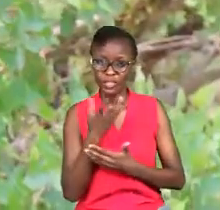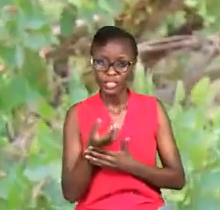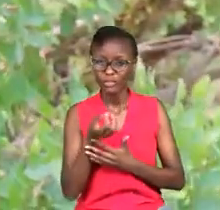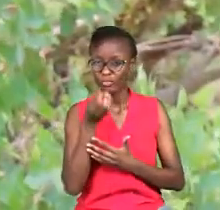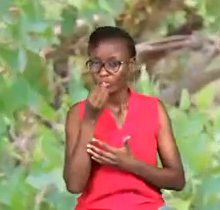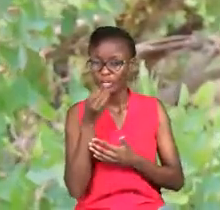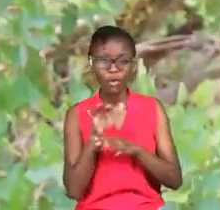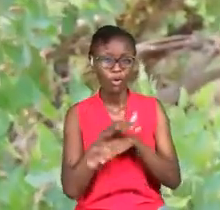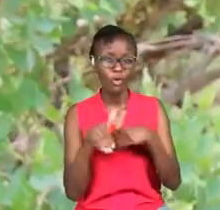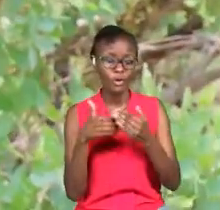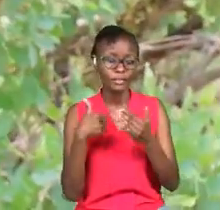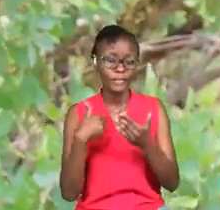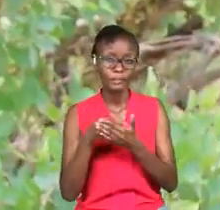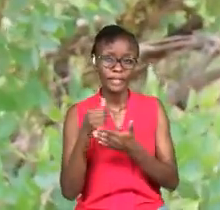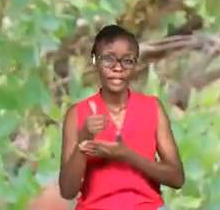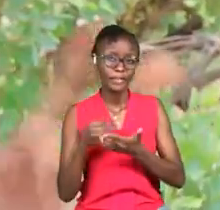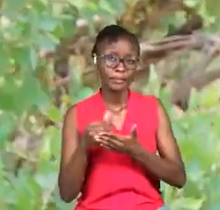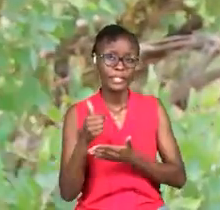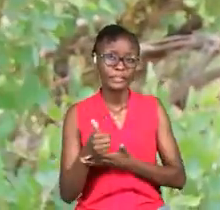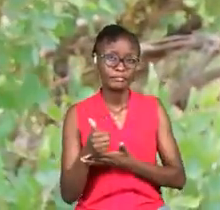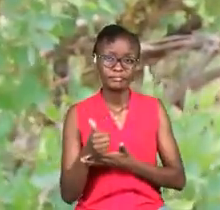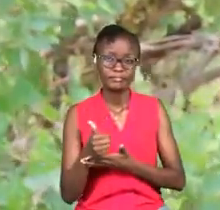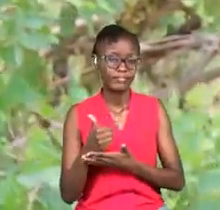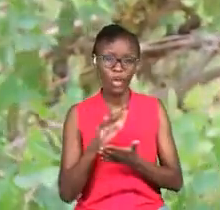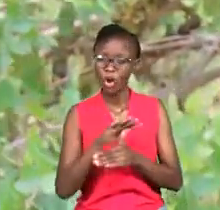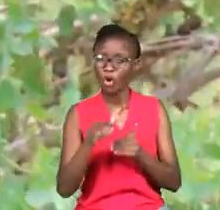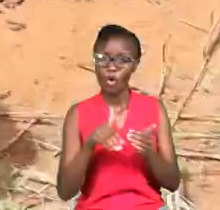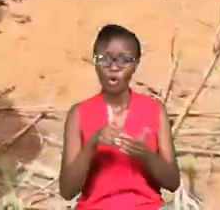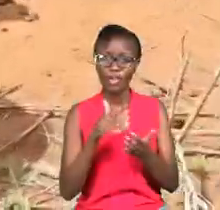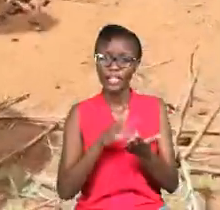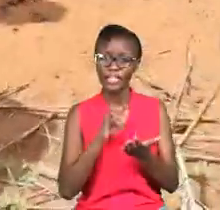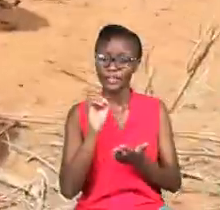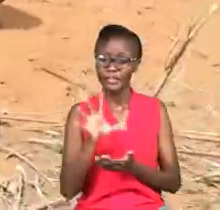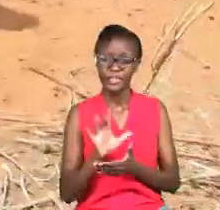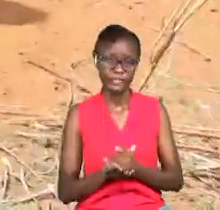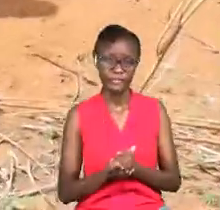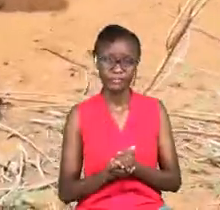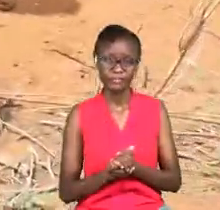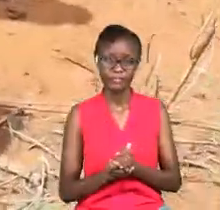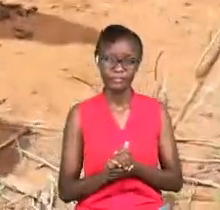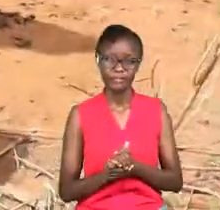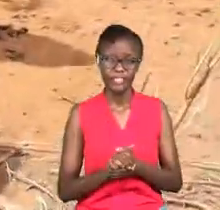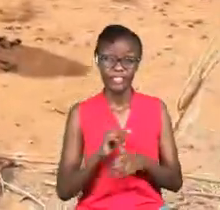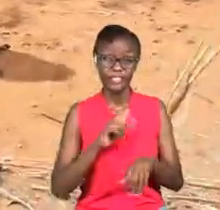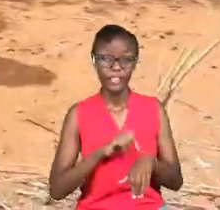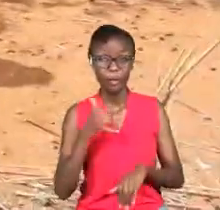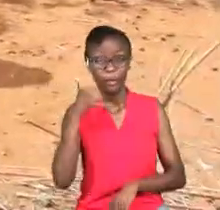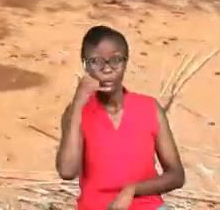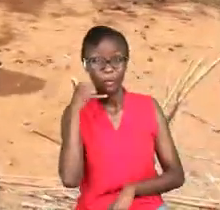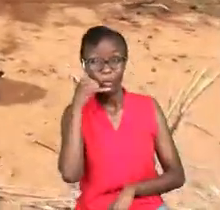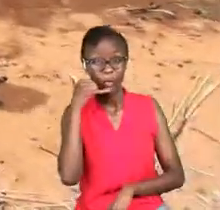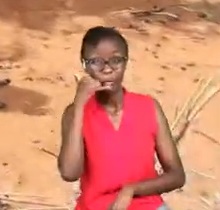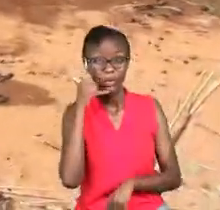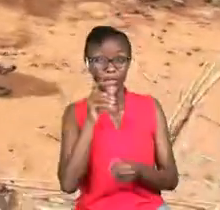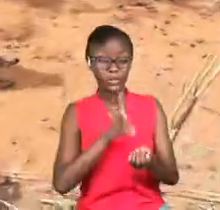ununua, kila kitu ununua. Na mchungaji gharama yote iko hapa. Bidii yetu ya kuwafikia madaktari kutoka idara husika